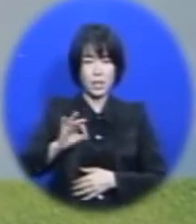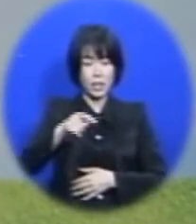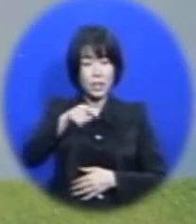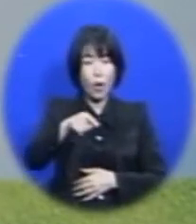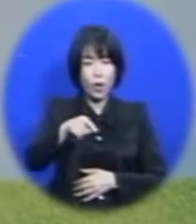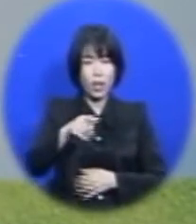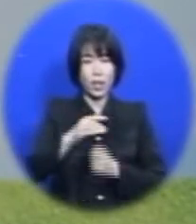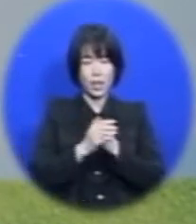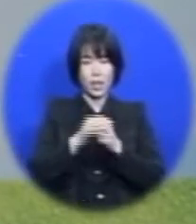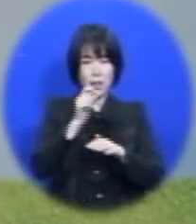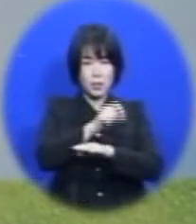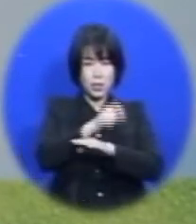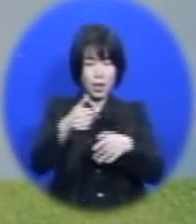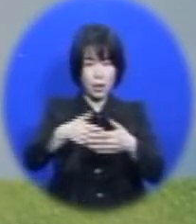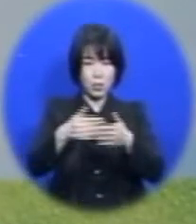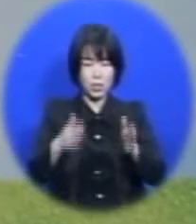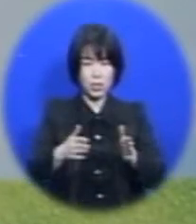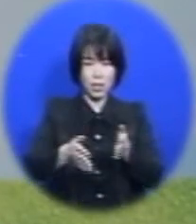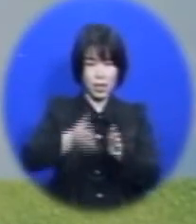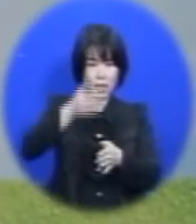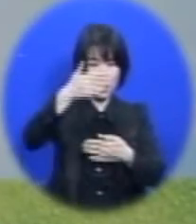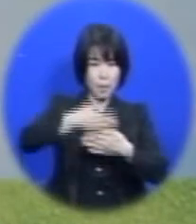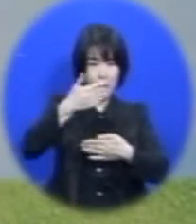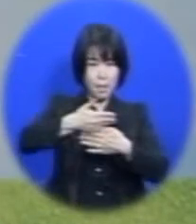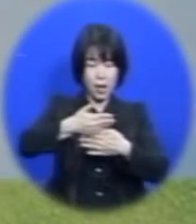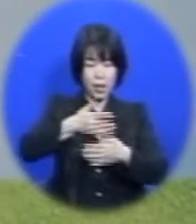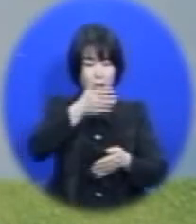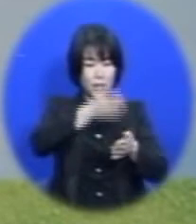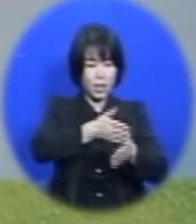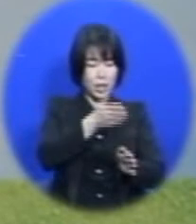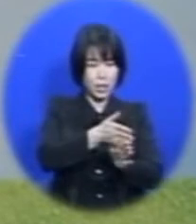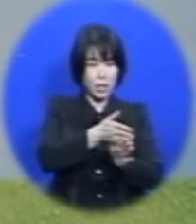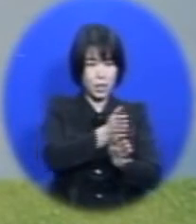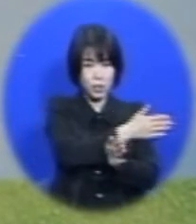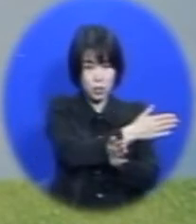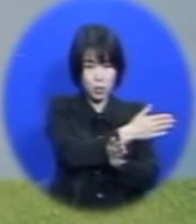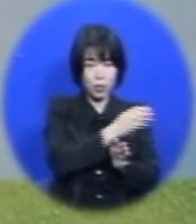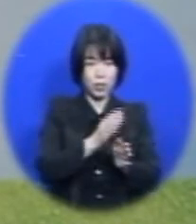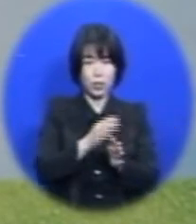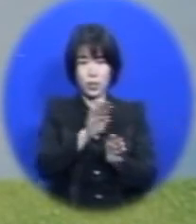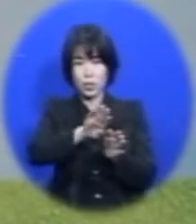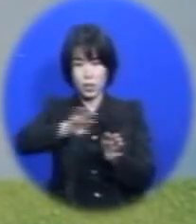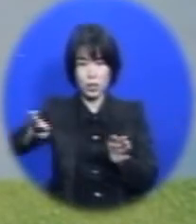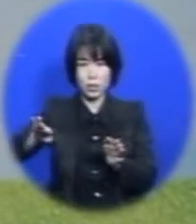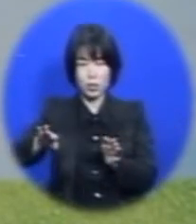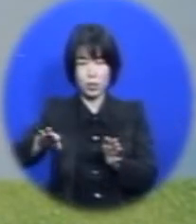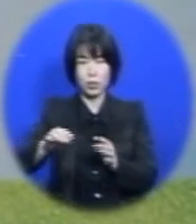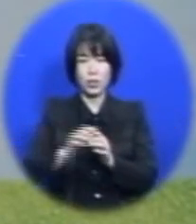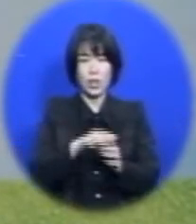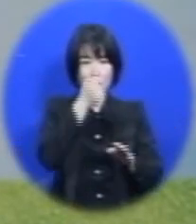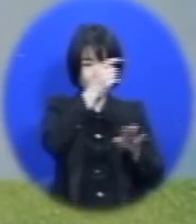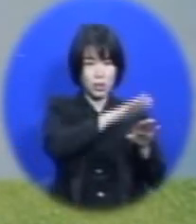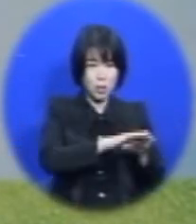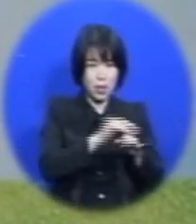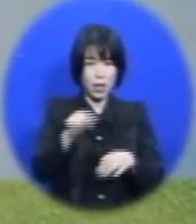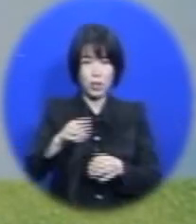거기다가 베니아판으로 이렇게 칸막이를 해가지고 일부는 사택을 만들고 나머지는 이제 집회 공간으로 모여